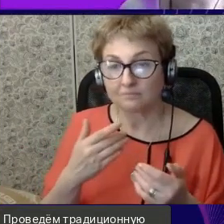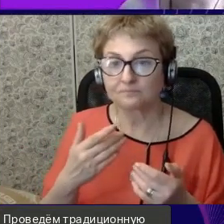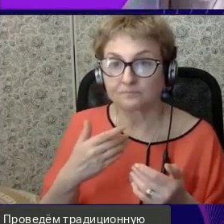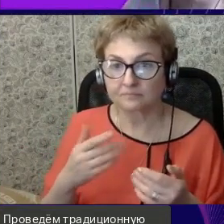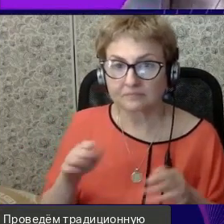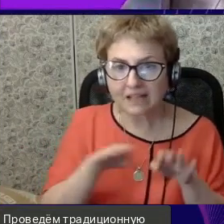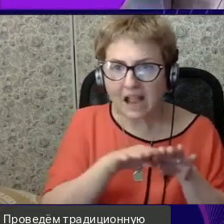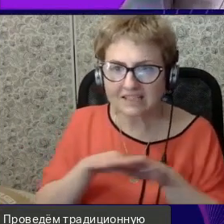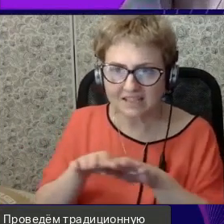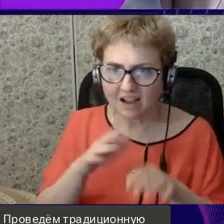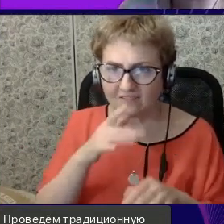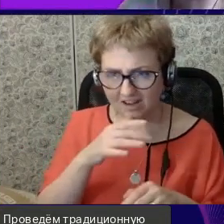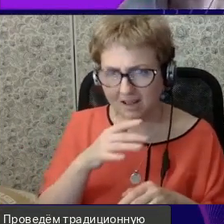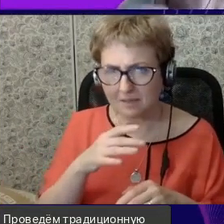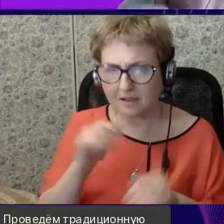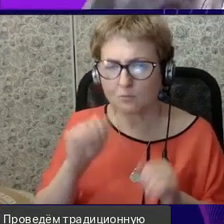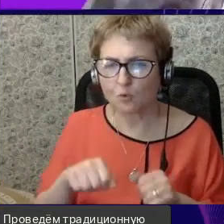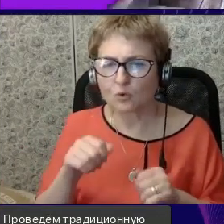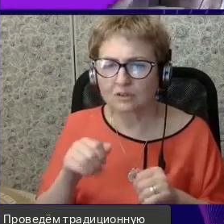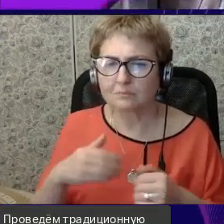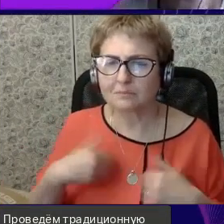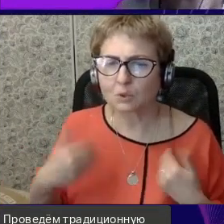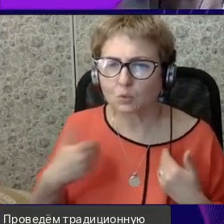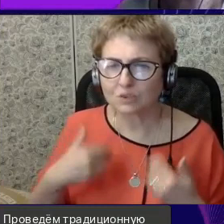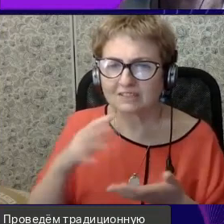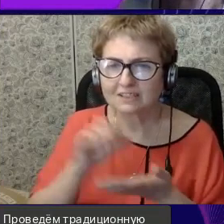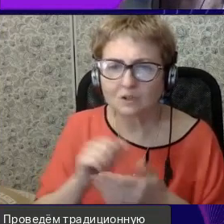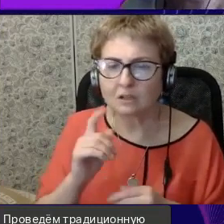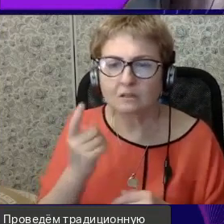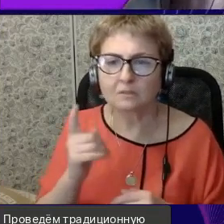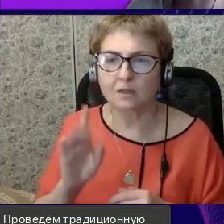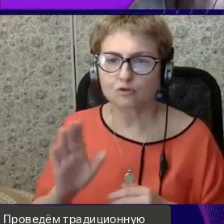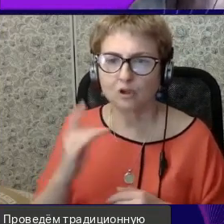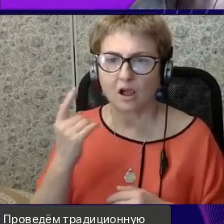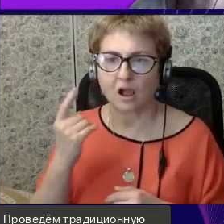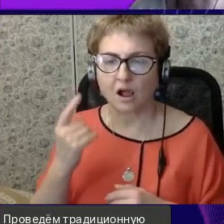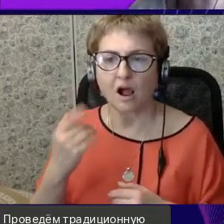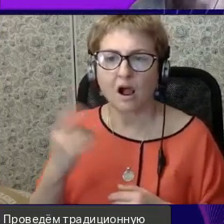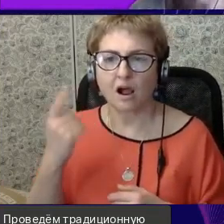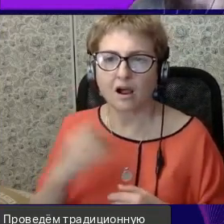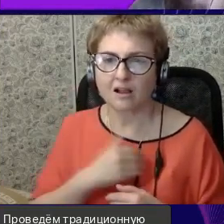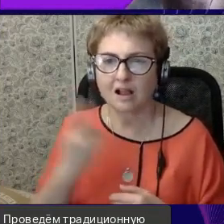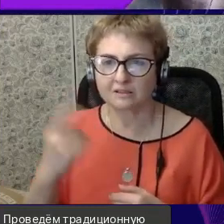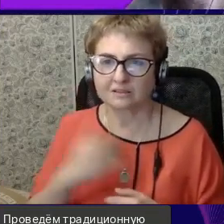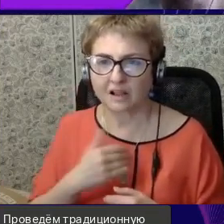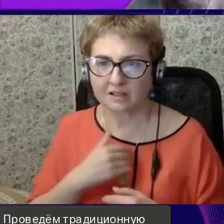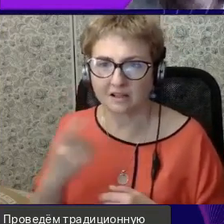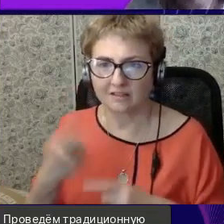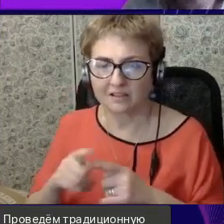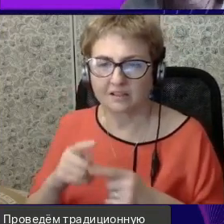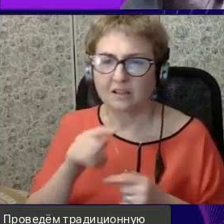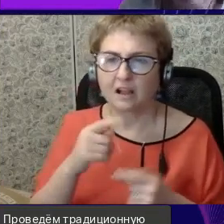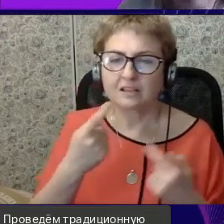должна подбираться, во-первых, из людей, которые относительно одинаковое время могут продуктивно заниматься. Ну, то есть, а